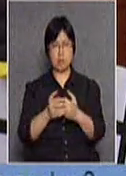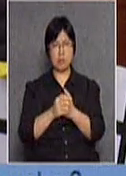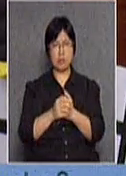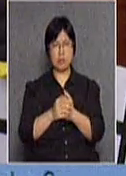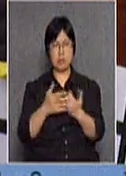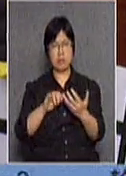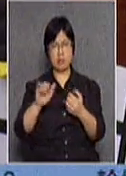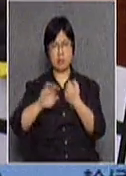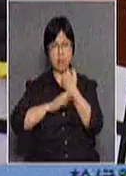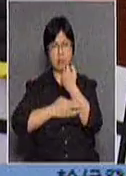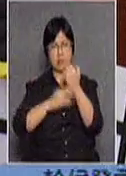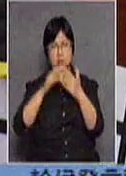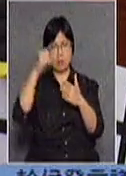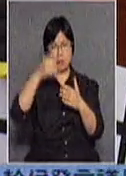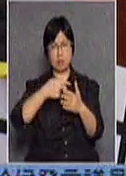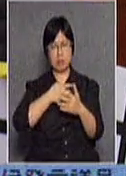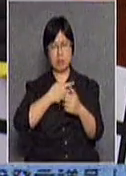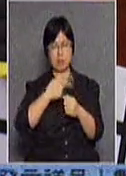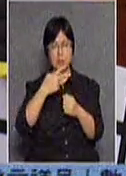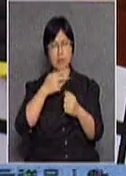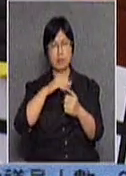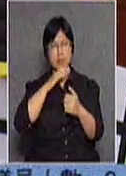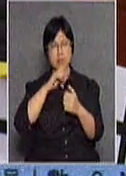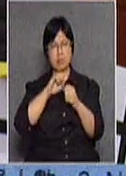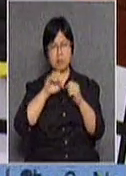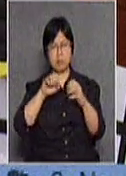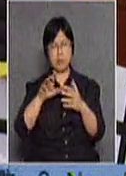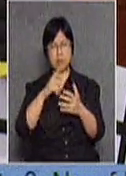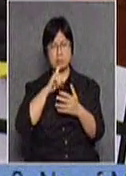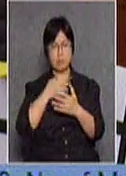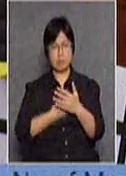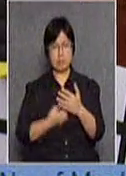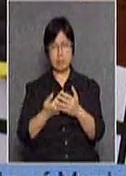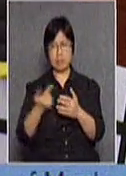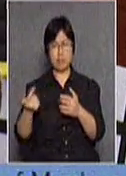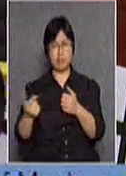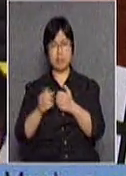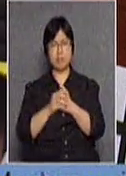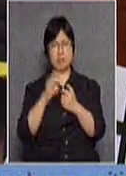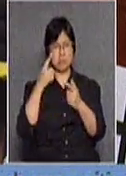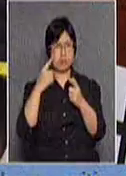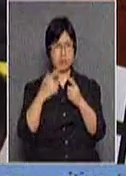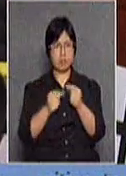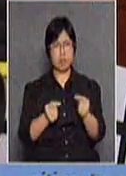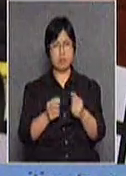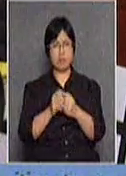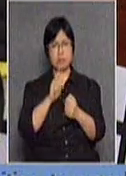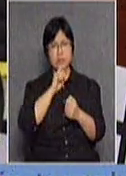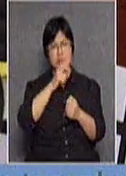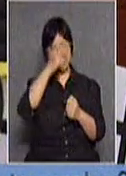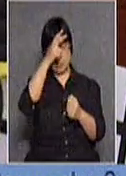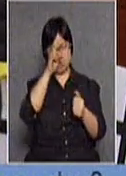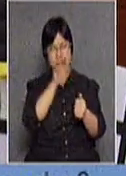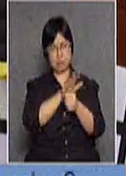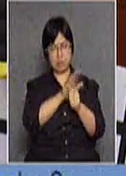完法庭添，仲下個禮拜二接判，咁啊令好多人好失望，仲喺度啊。台灣咧就有政府幫人民